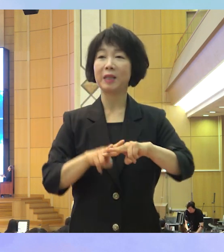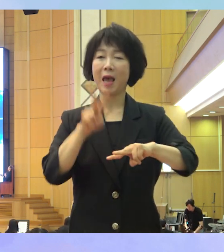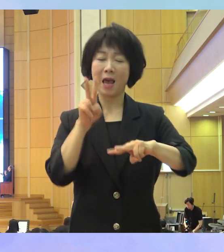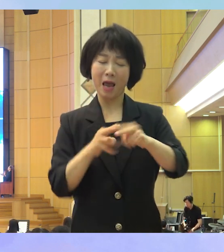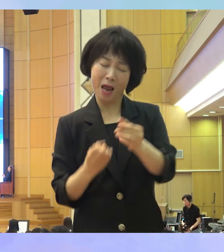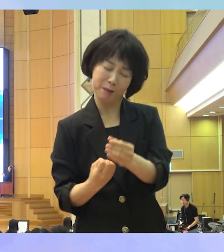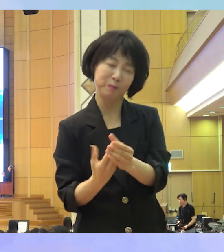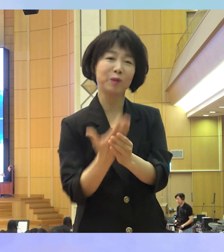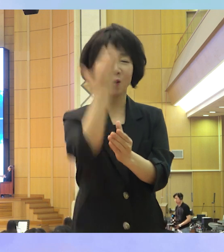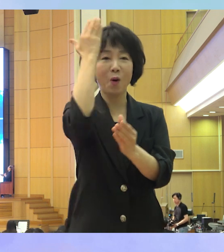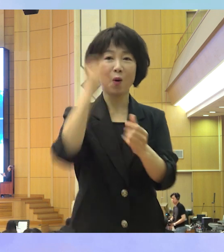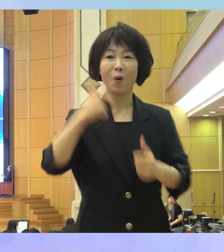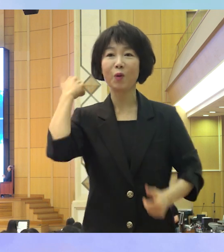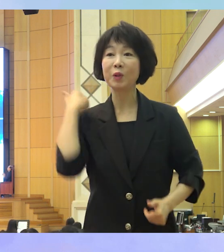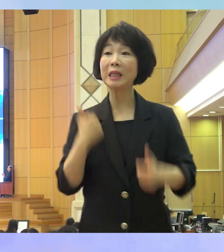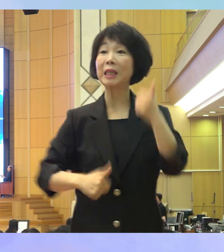내게